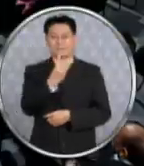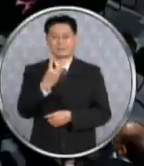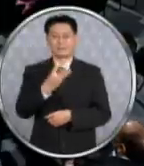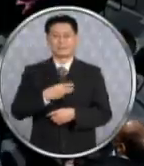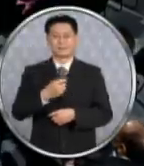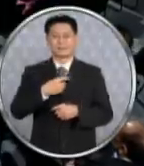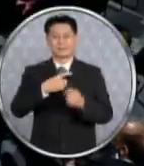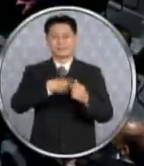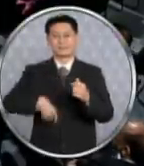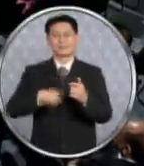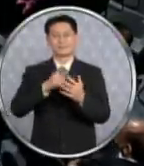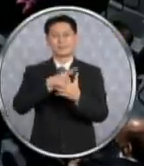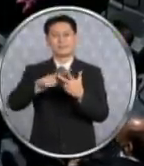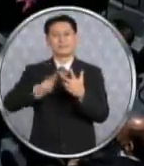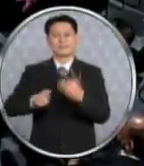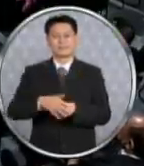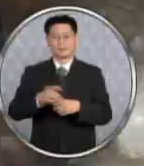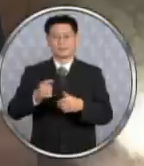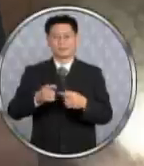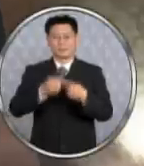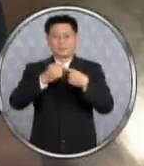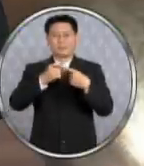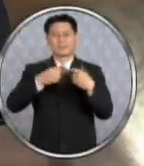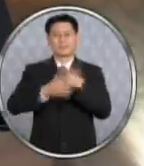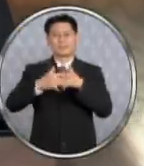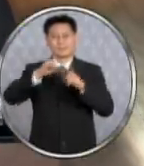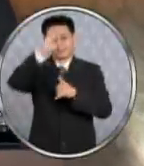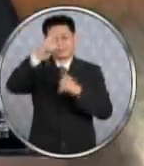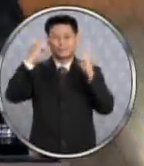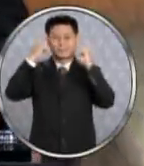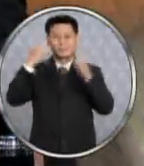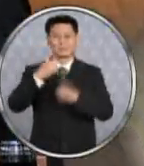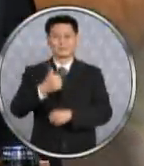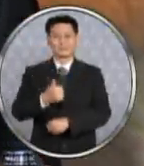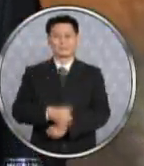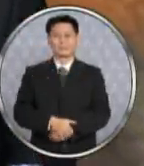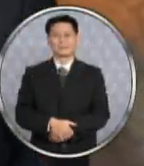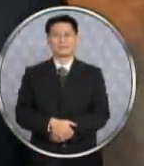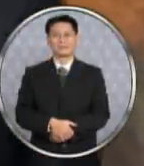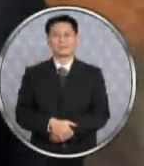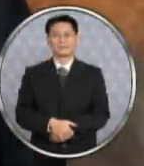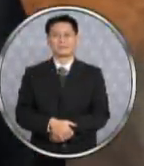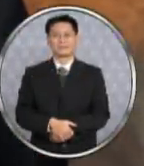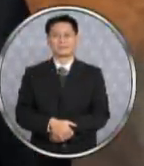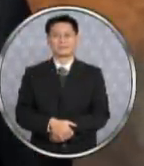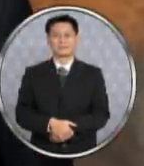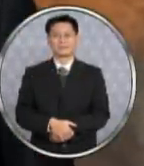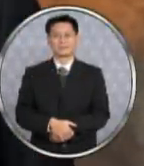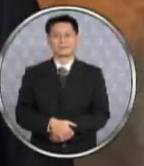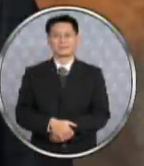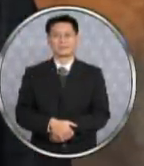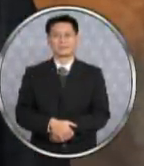位总统候选人。第一位是亲民党总统候选人宋楚瑜先生。